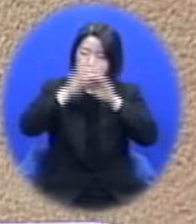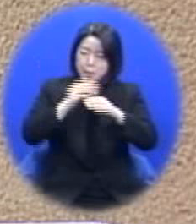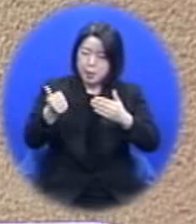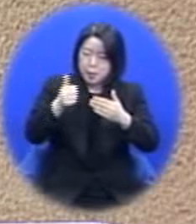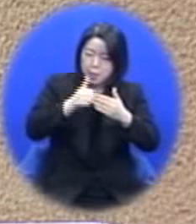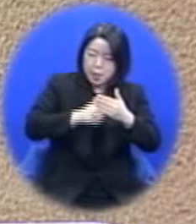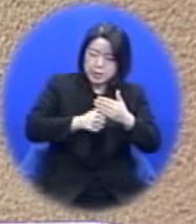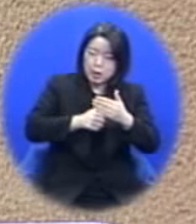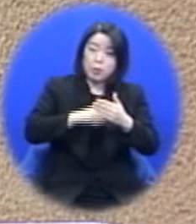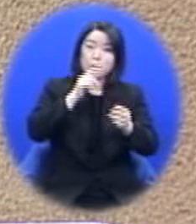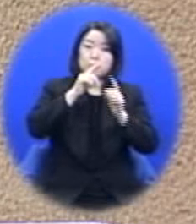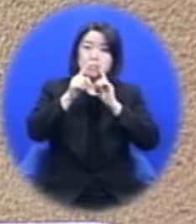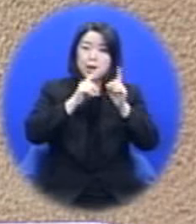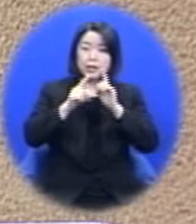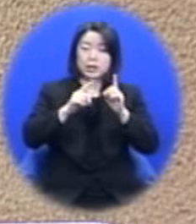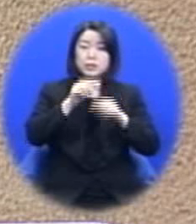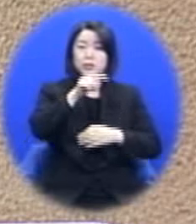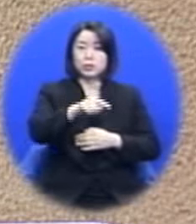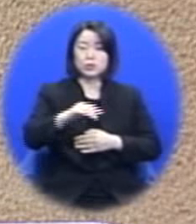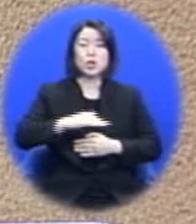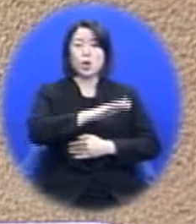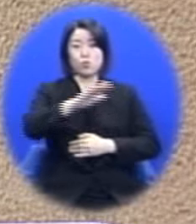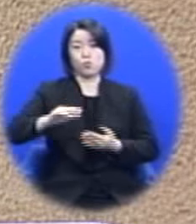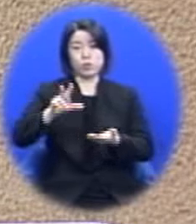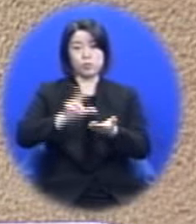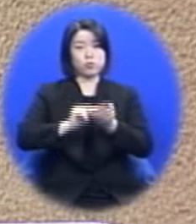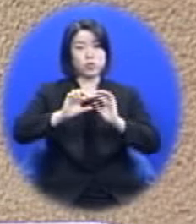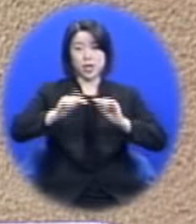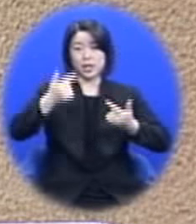말하는 것이 우리들의 문제 아닌가요?